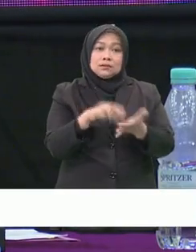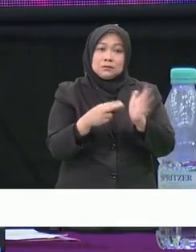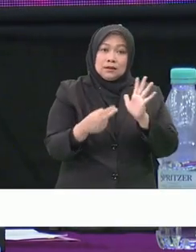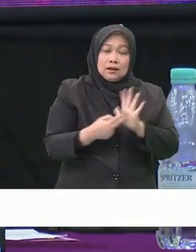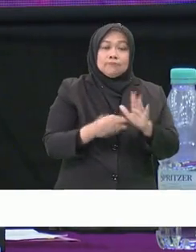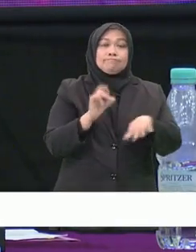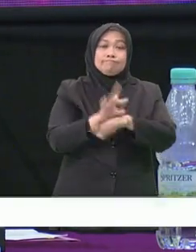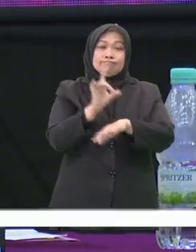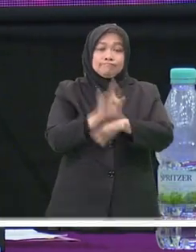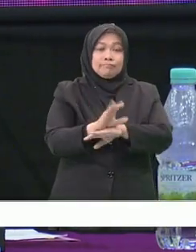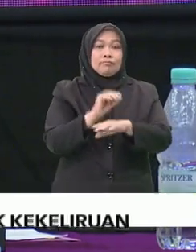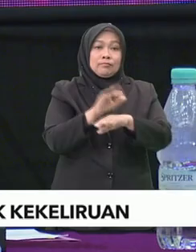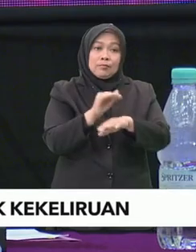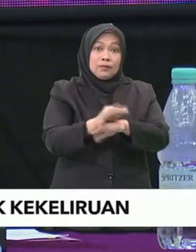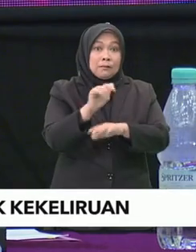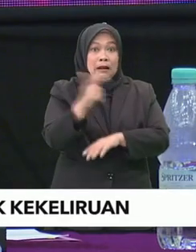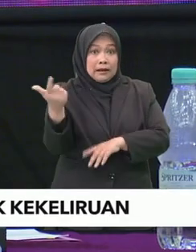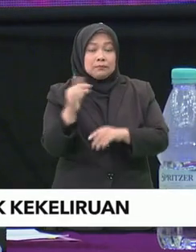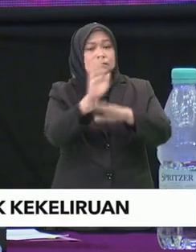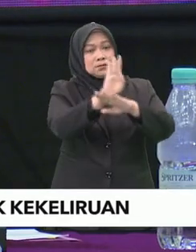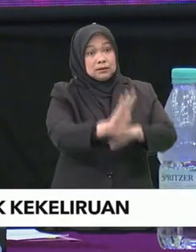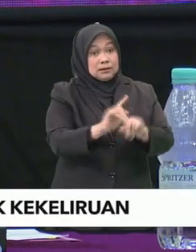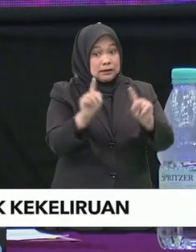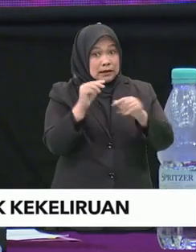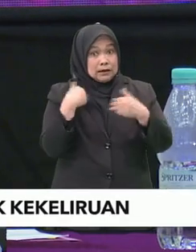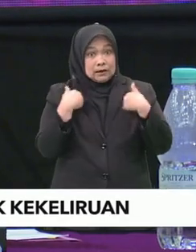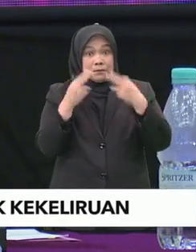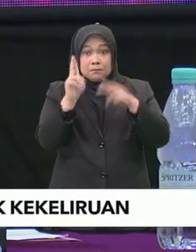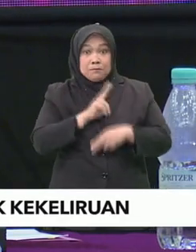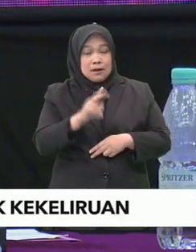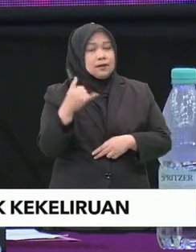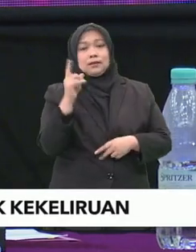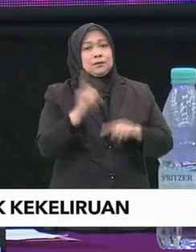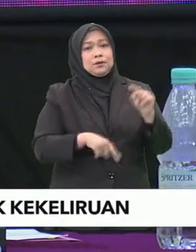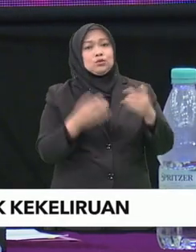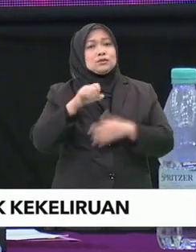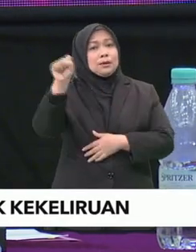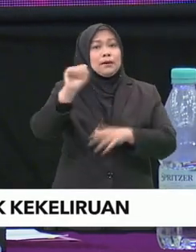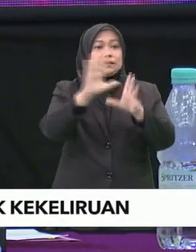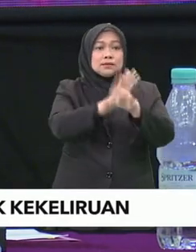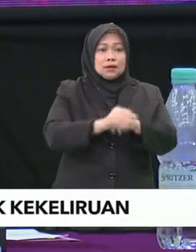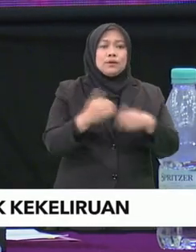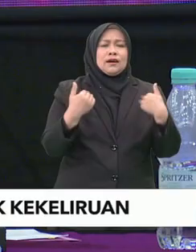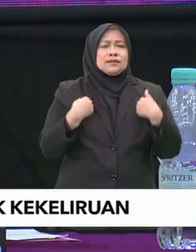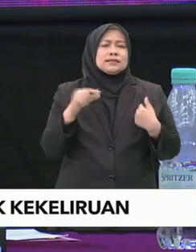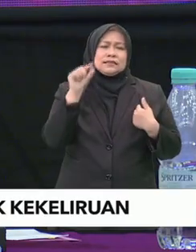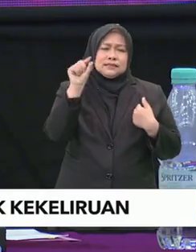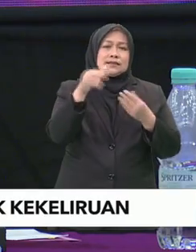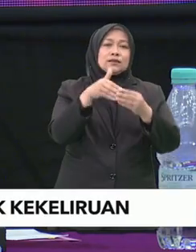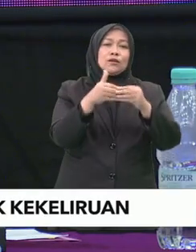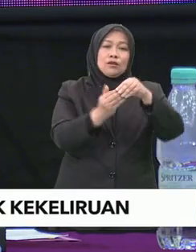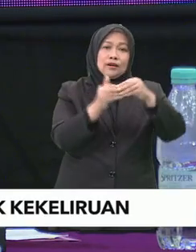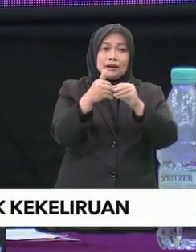agama lain maka agama lain tidak diizinkan Kemudian untuk sabar dan sarawa ada sedikit kelonggaran